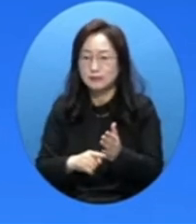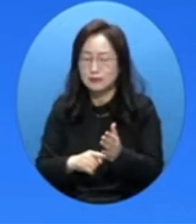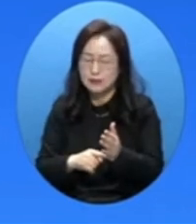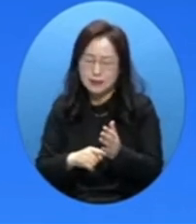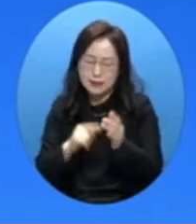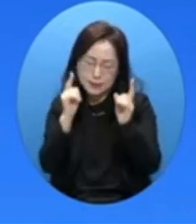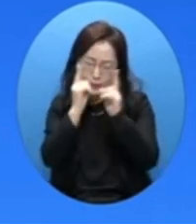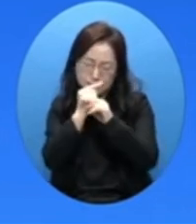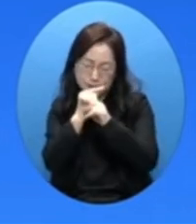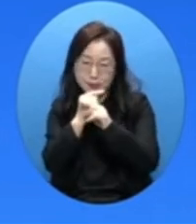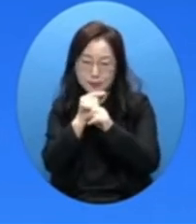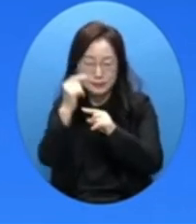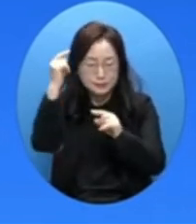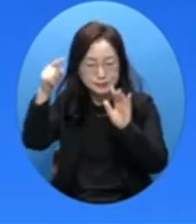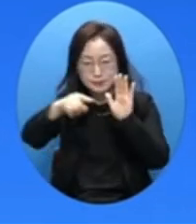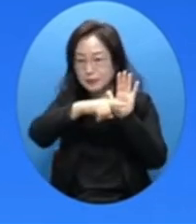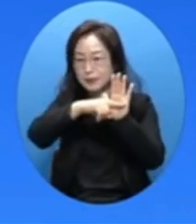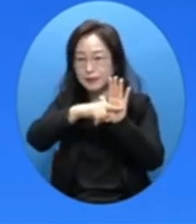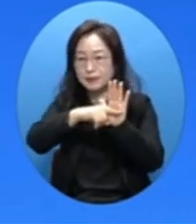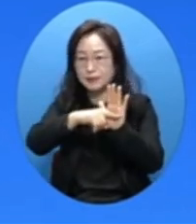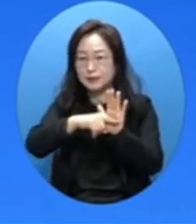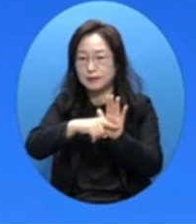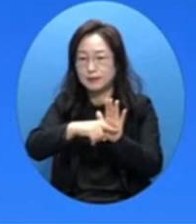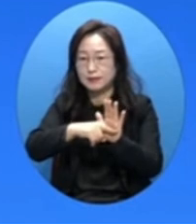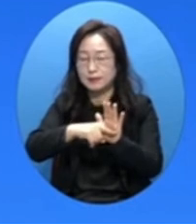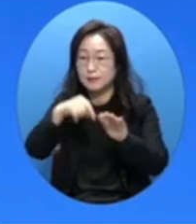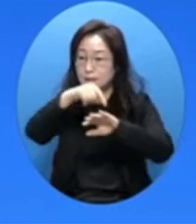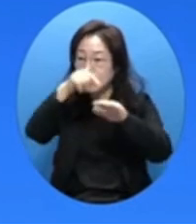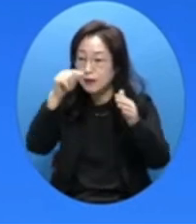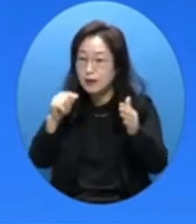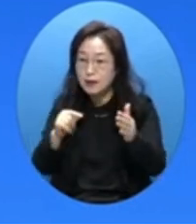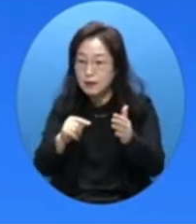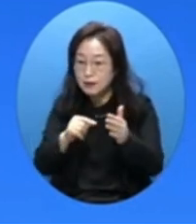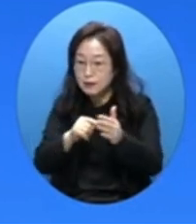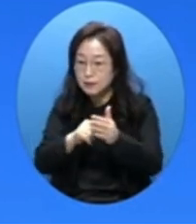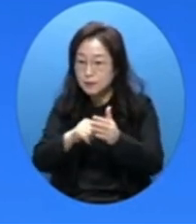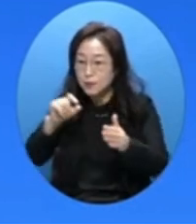부정적으로 변화되어서 그 마음으로 일어난 모든 문제가